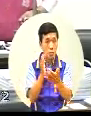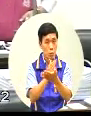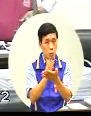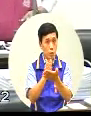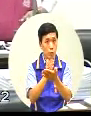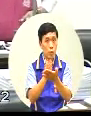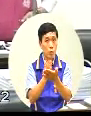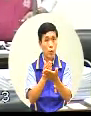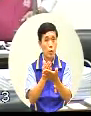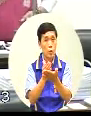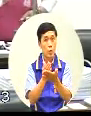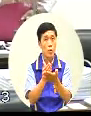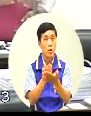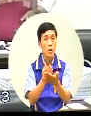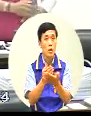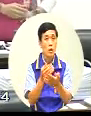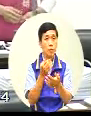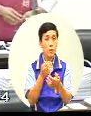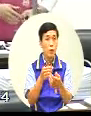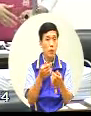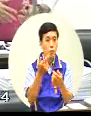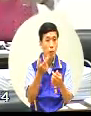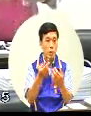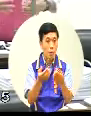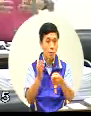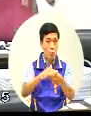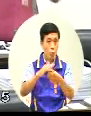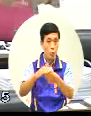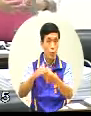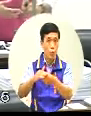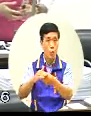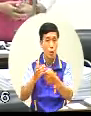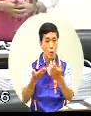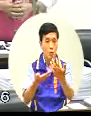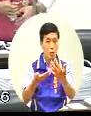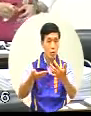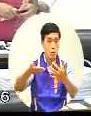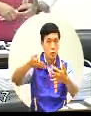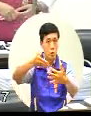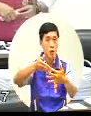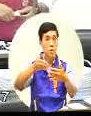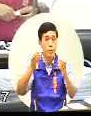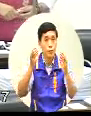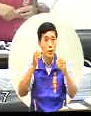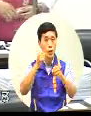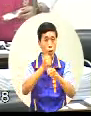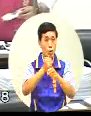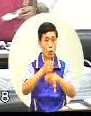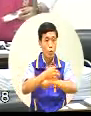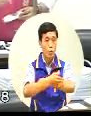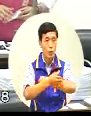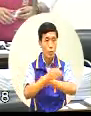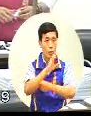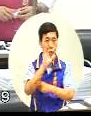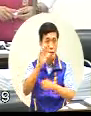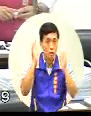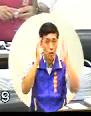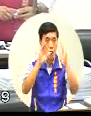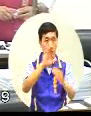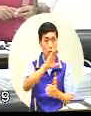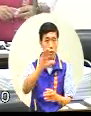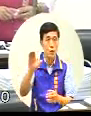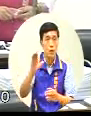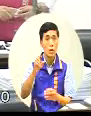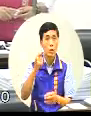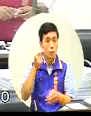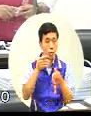后分类，然后就依序把他递补上去，让他为身为正式的。我们的环保局员工，我觉得这个真的，我们真的非常